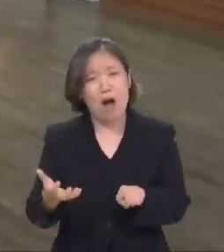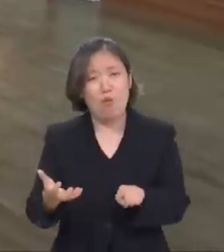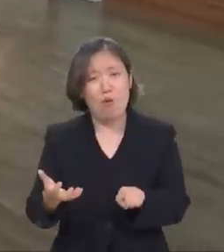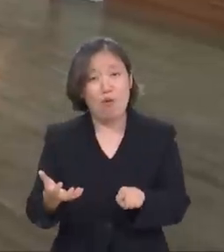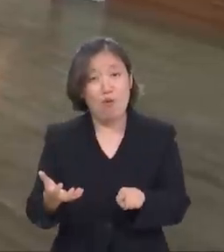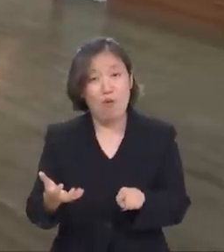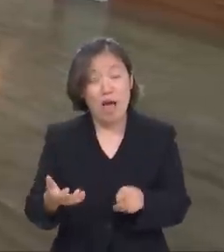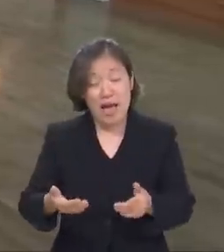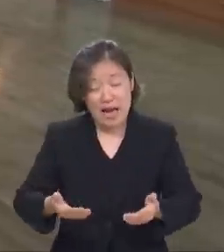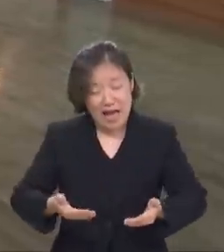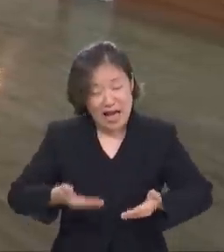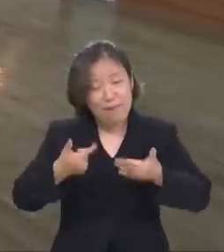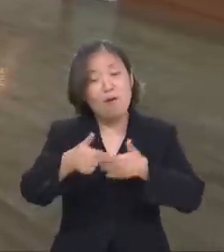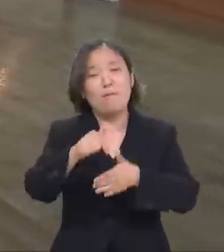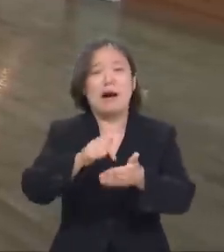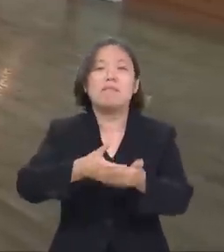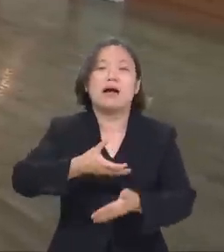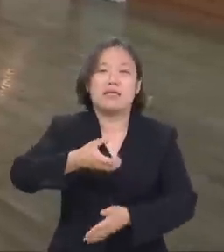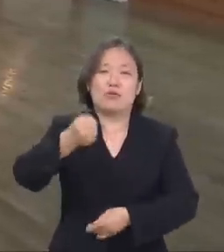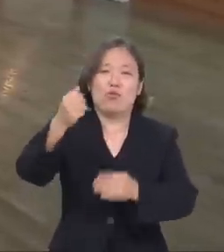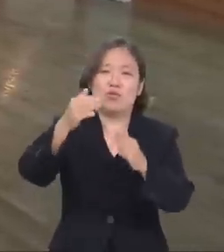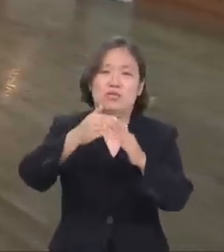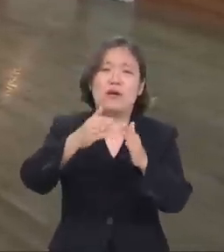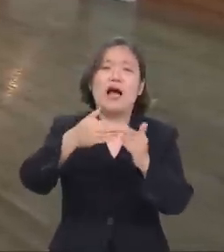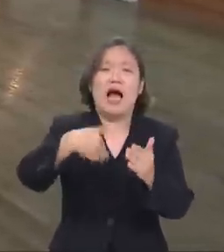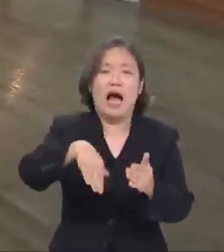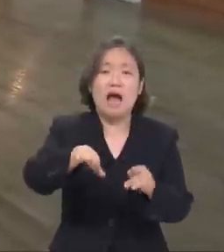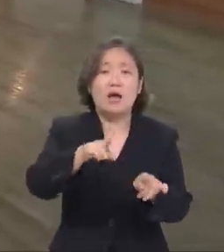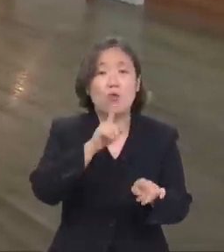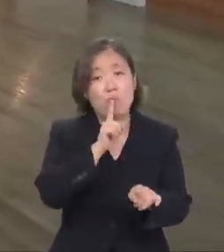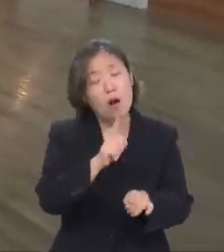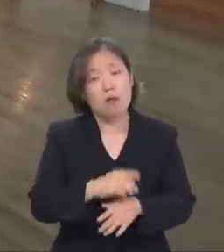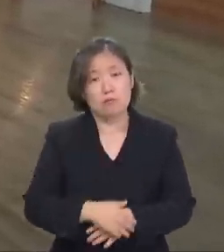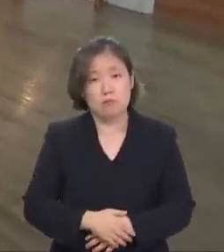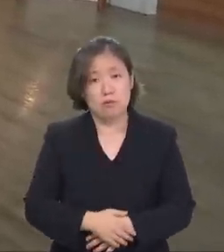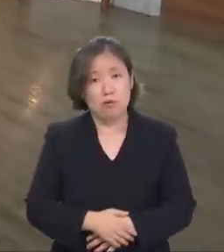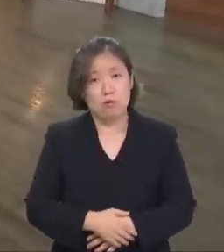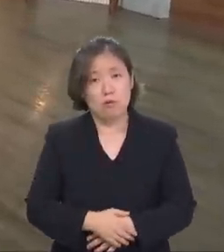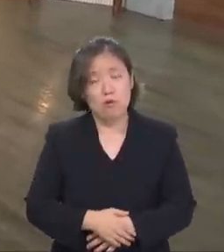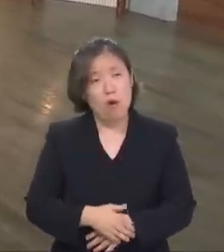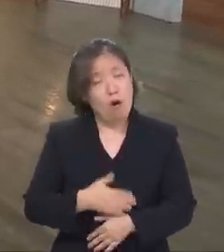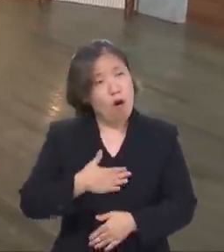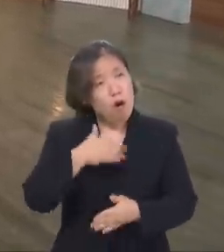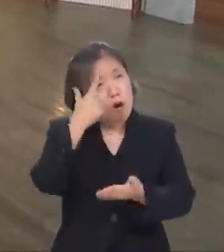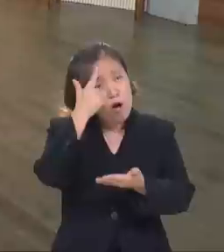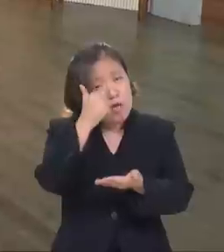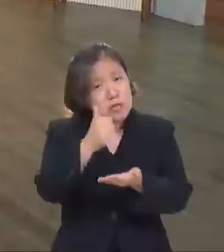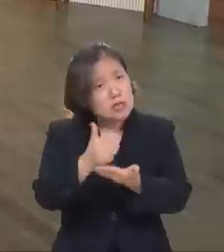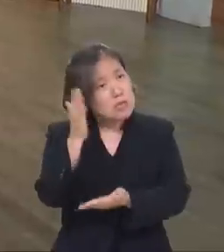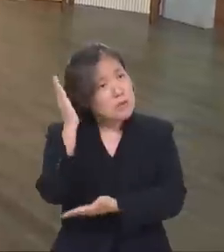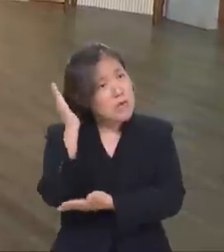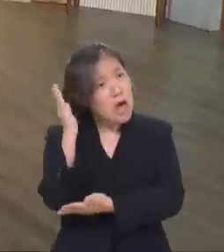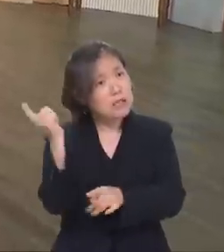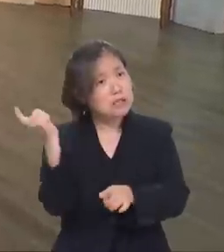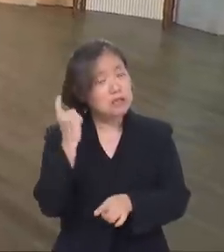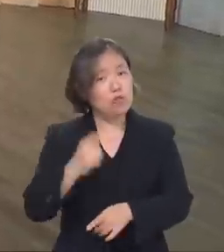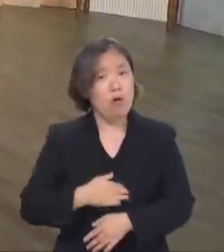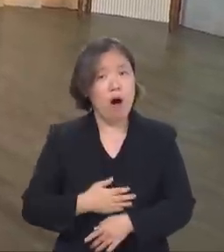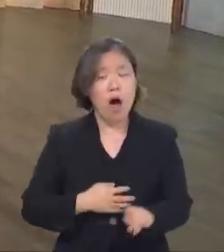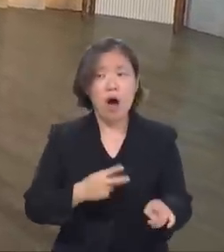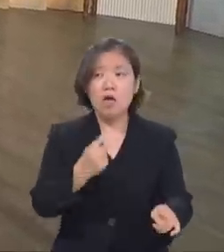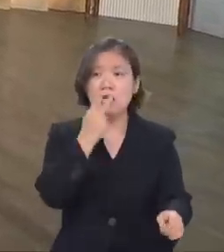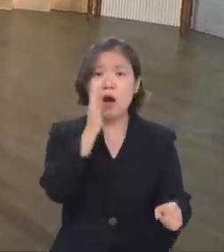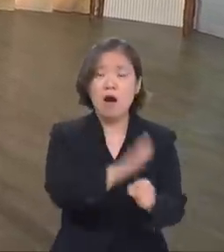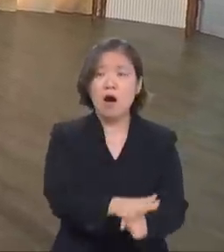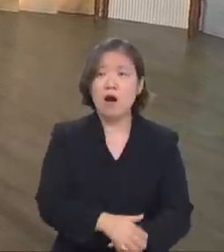집으로 돌아가십시오 이 얘기를 딱 듣고 요 불점이 기가